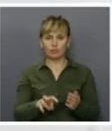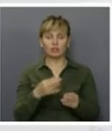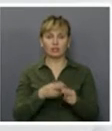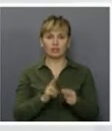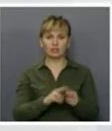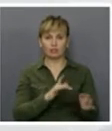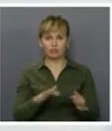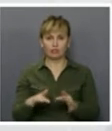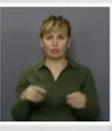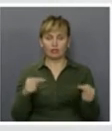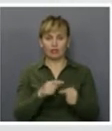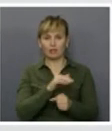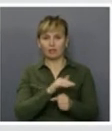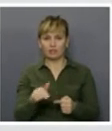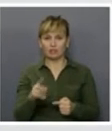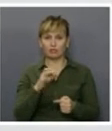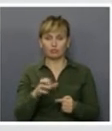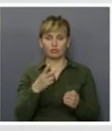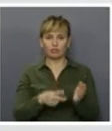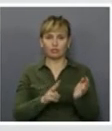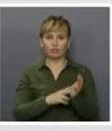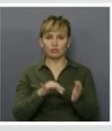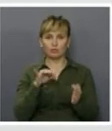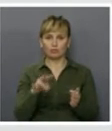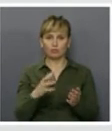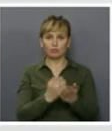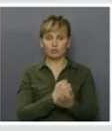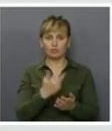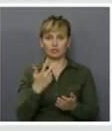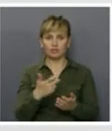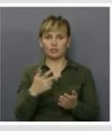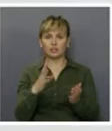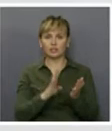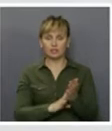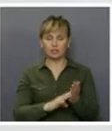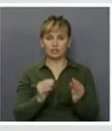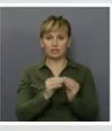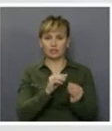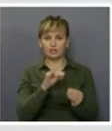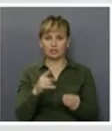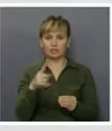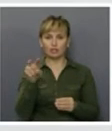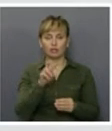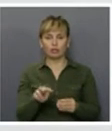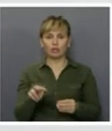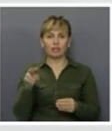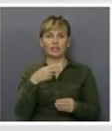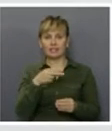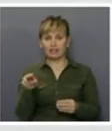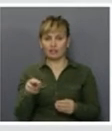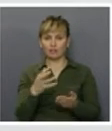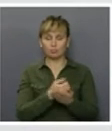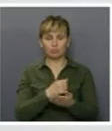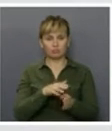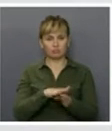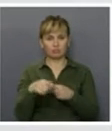действующего порядка определения официального курса, 28 июня он составит 339 тенге 10 тиен за доллар. По европейской валюте сделок совершено